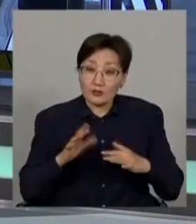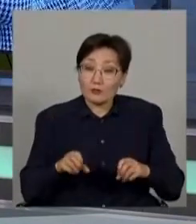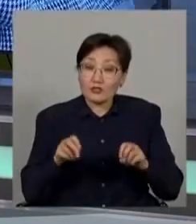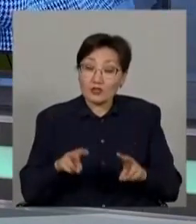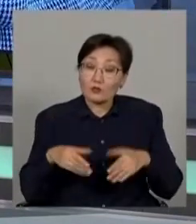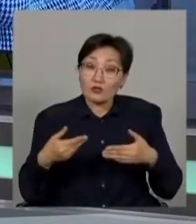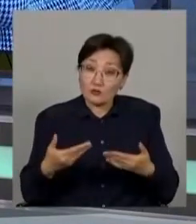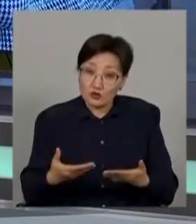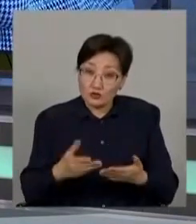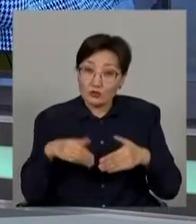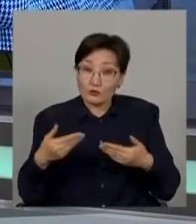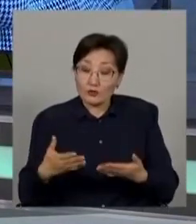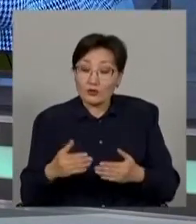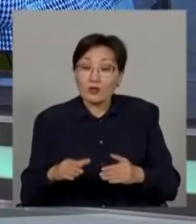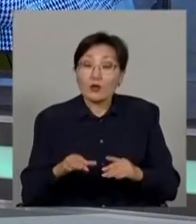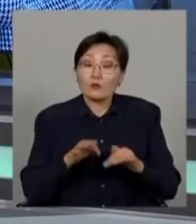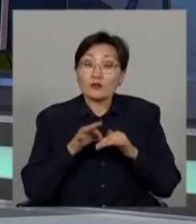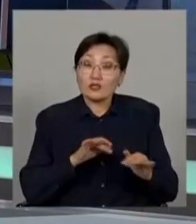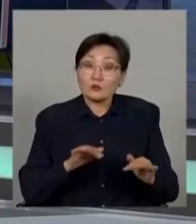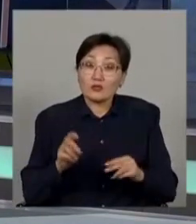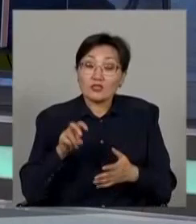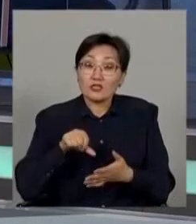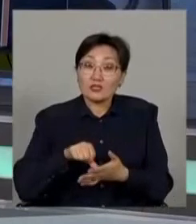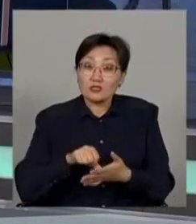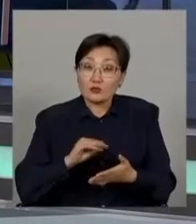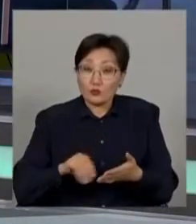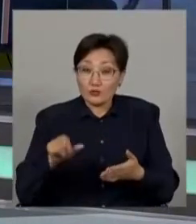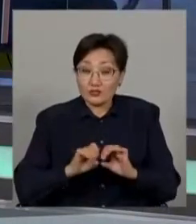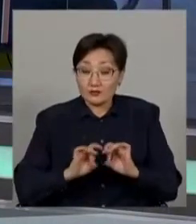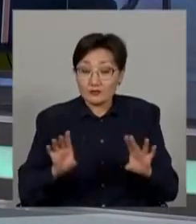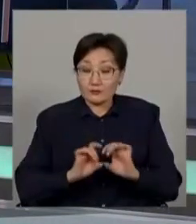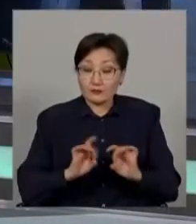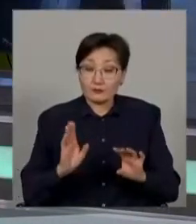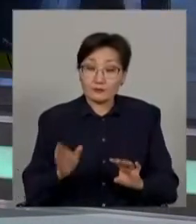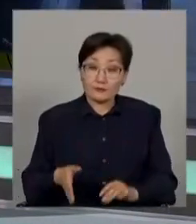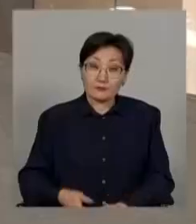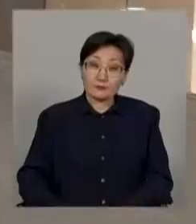мамандықтар ұсынылды. Күні бойы өткен шараға қатысып қайтқан тілші Жадыра Омаржан жалғастырады.